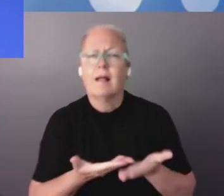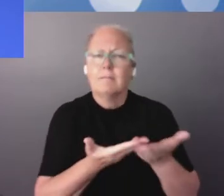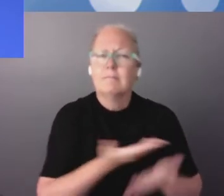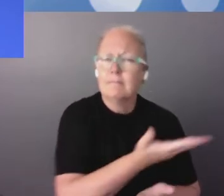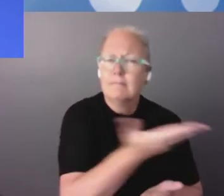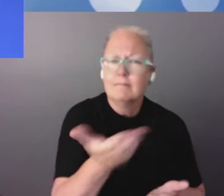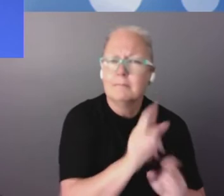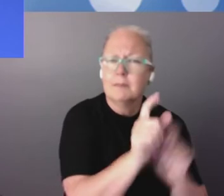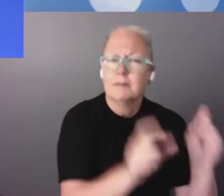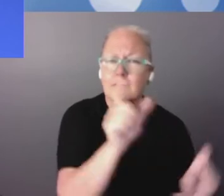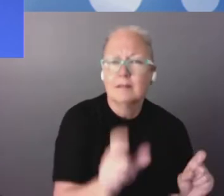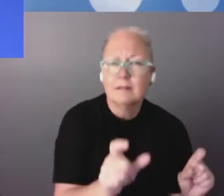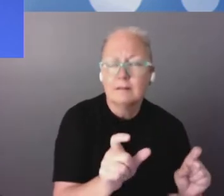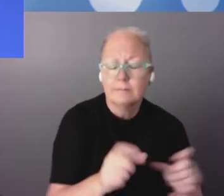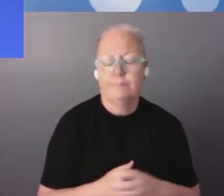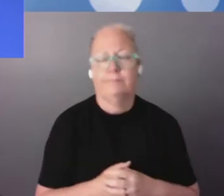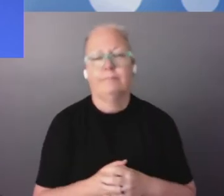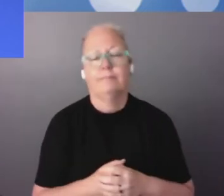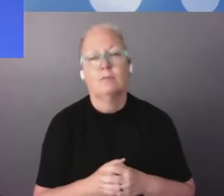d'attaques, de pirates, de hackers,